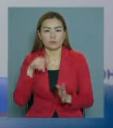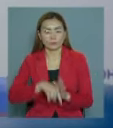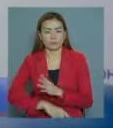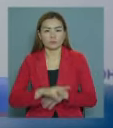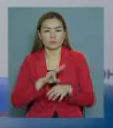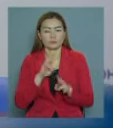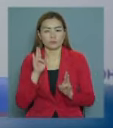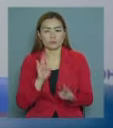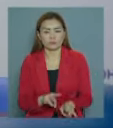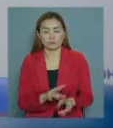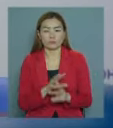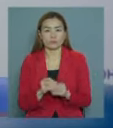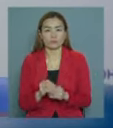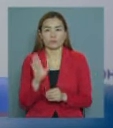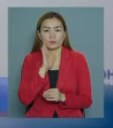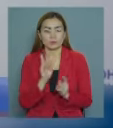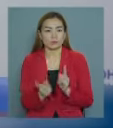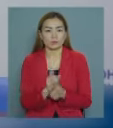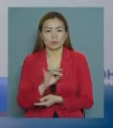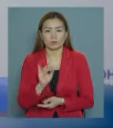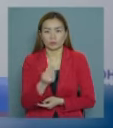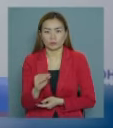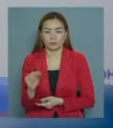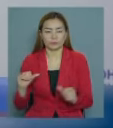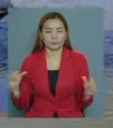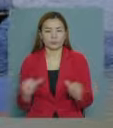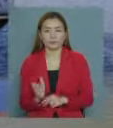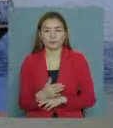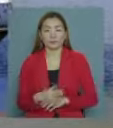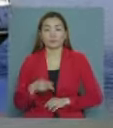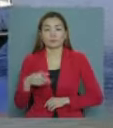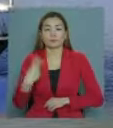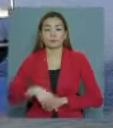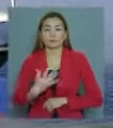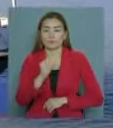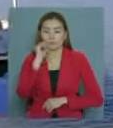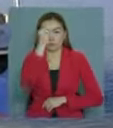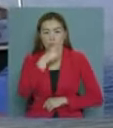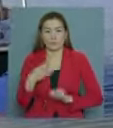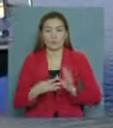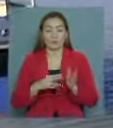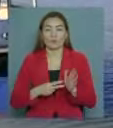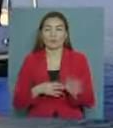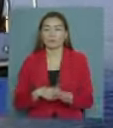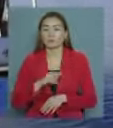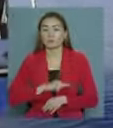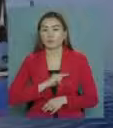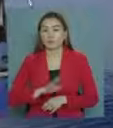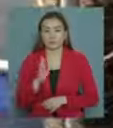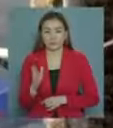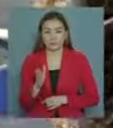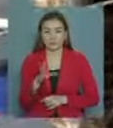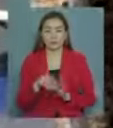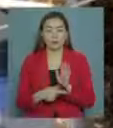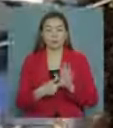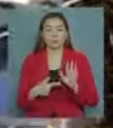экологиялық судың экологиялық жағдайына кері әсерін тигізеді. 2025 жылға дейін 9 жобаны жүзеге асыру жоспарланып отыр. Олар